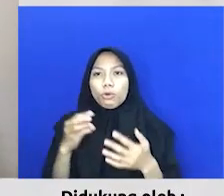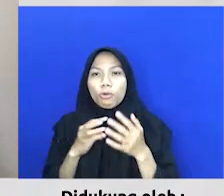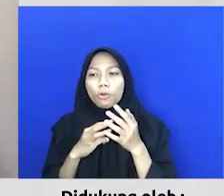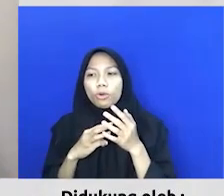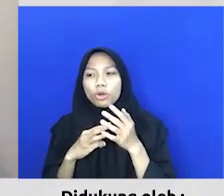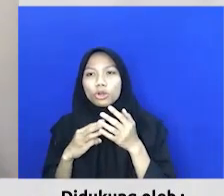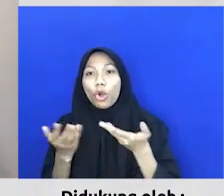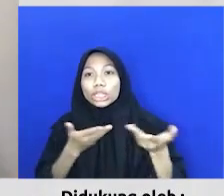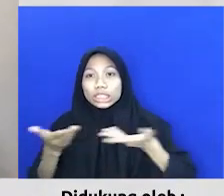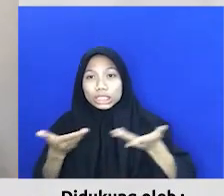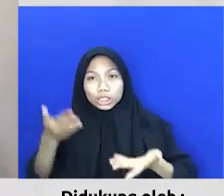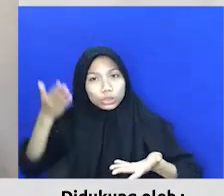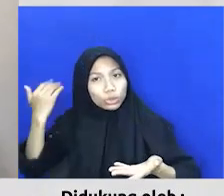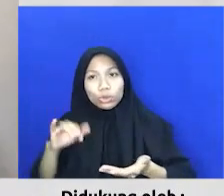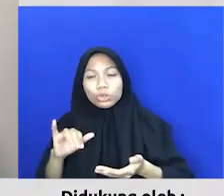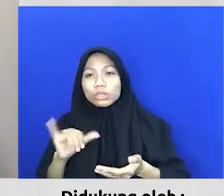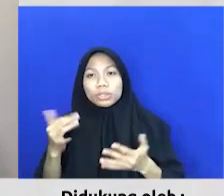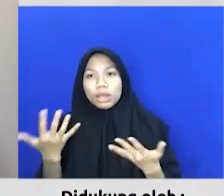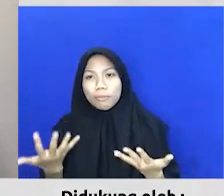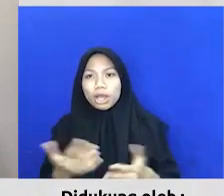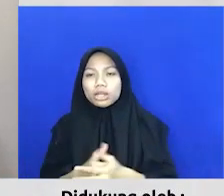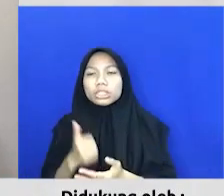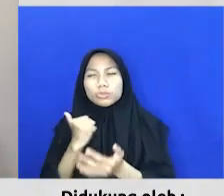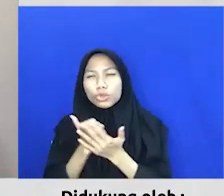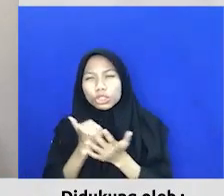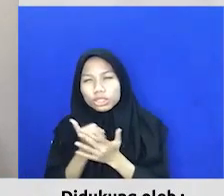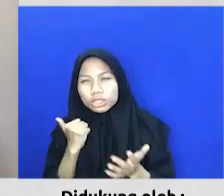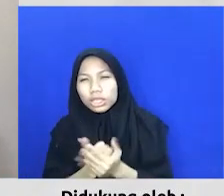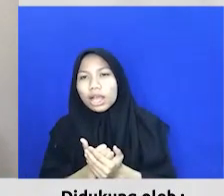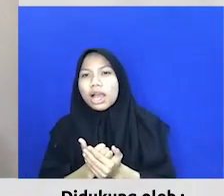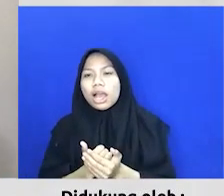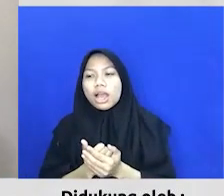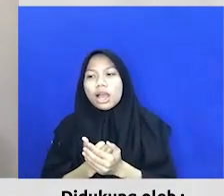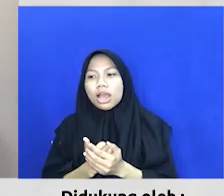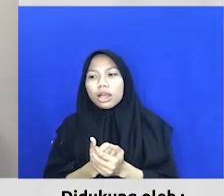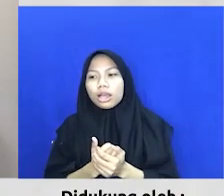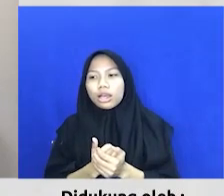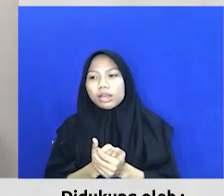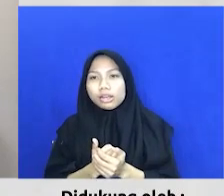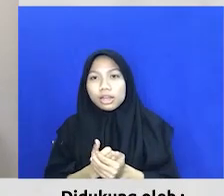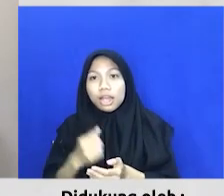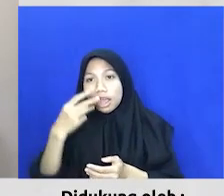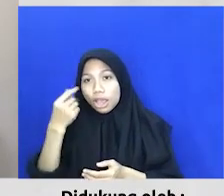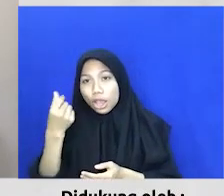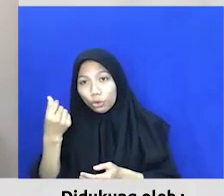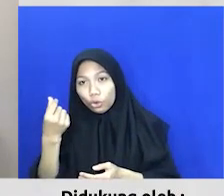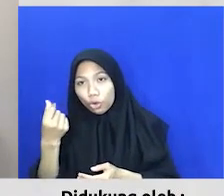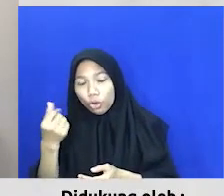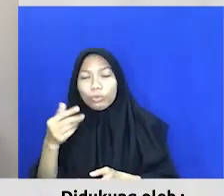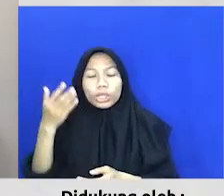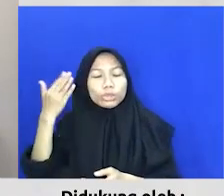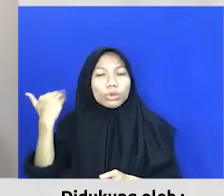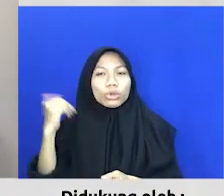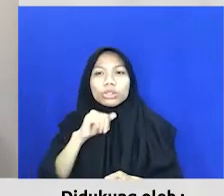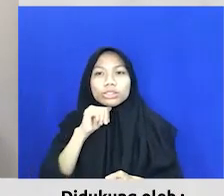ini orang-orang ya, pejuang-pejuang yang entah dari mana datangnya kan, dari luar kota ingin merebut kan. Nah